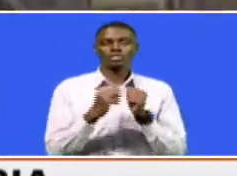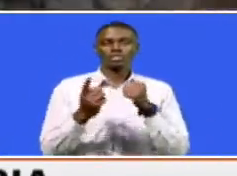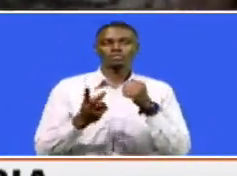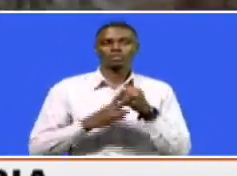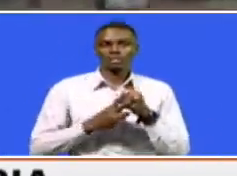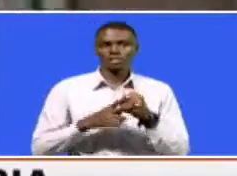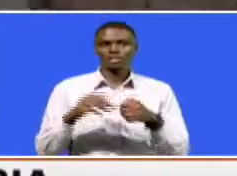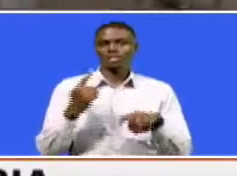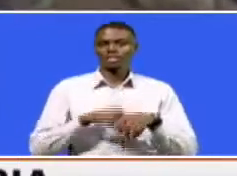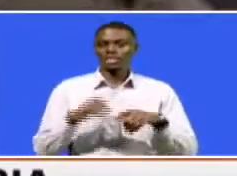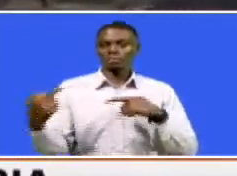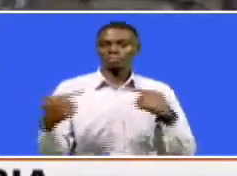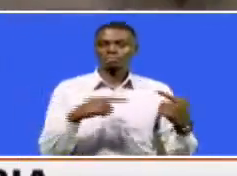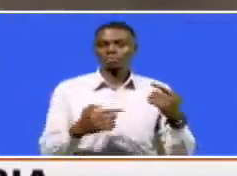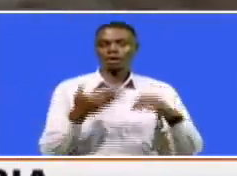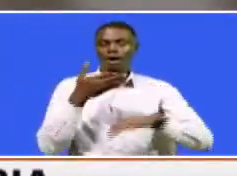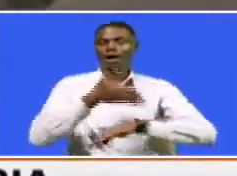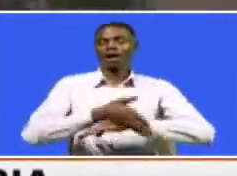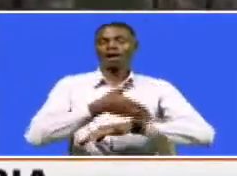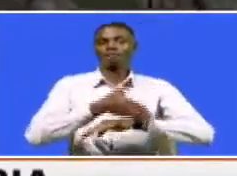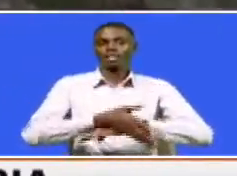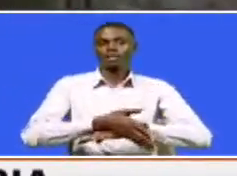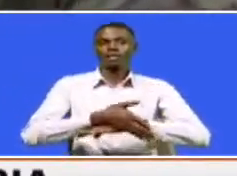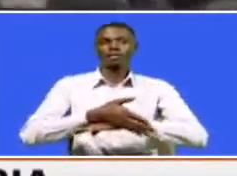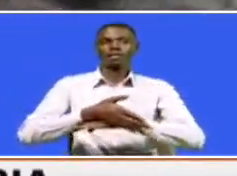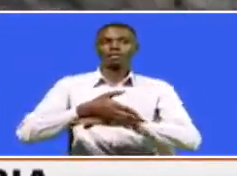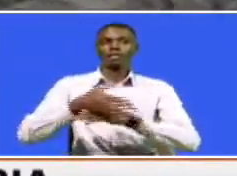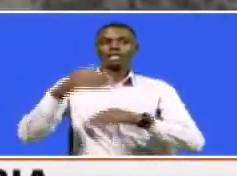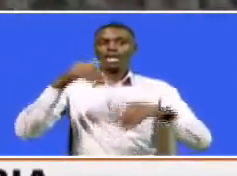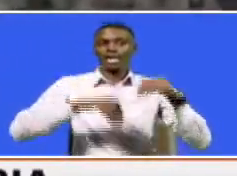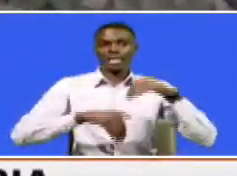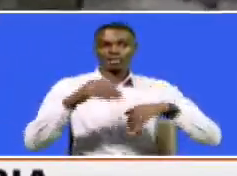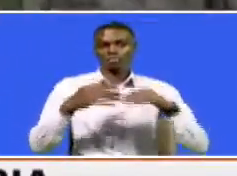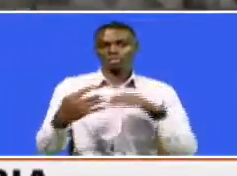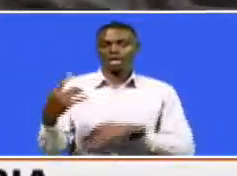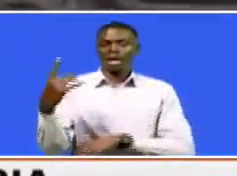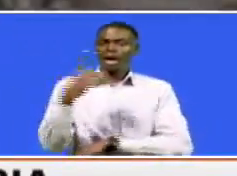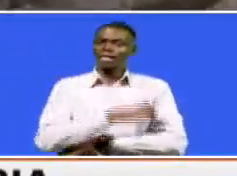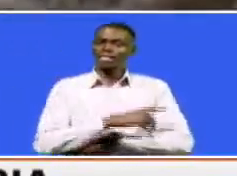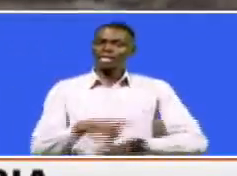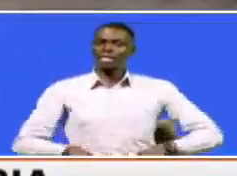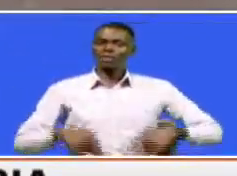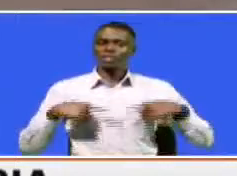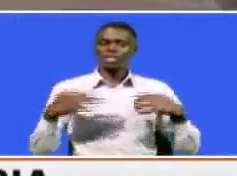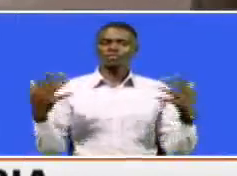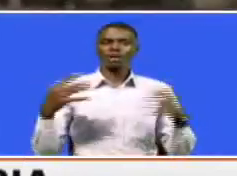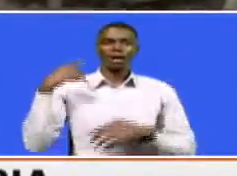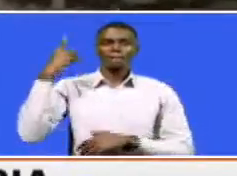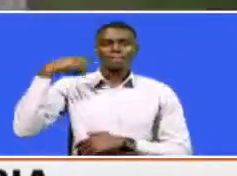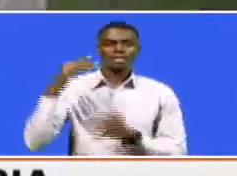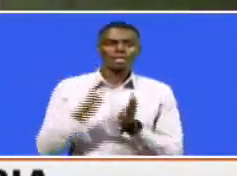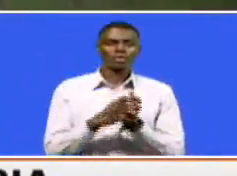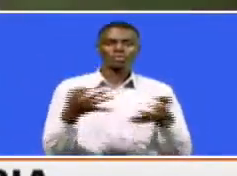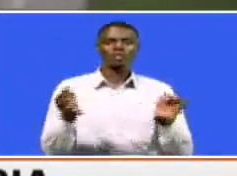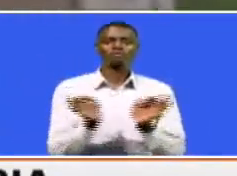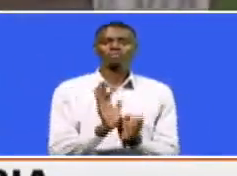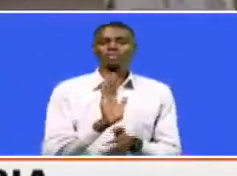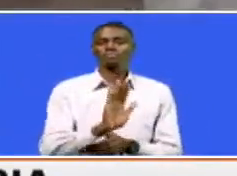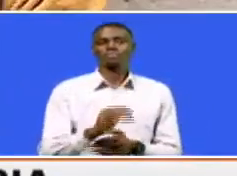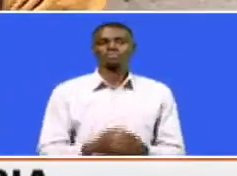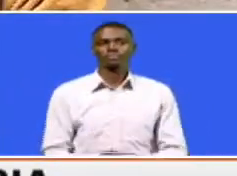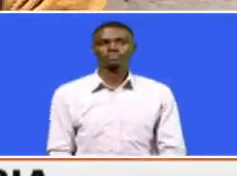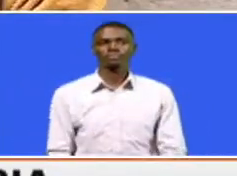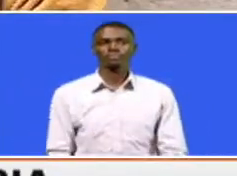vurugu na ghasia baada ya uchaguzi. Anaikumbuka vyema siku hiyo alipokuwa akiishi mtaa wa Madhare pamoja na familia yake.